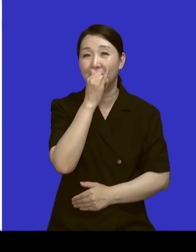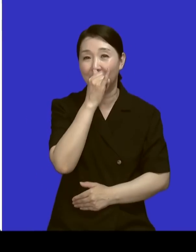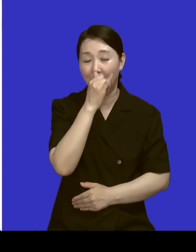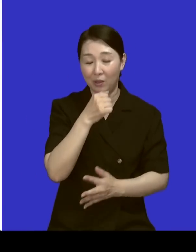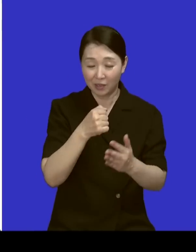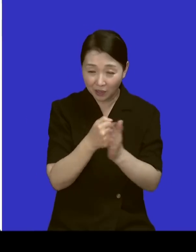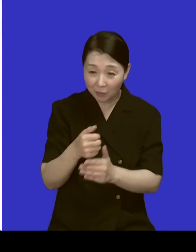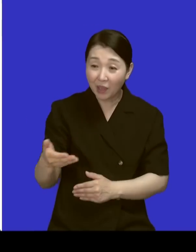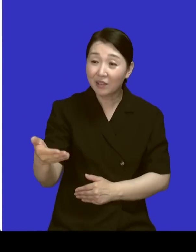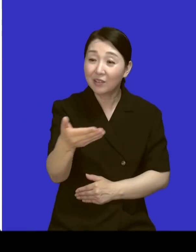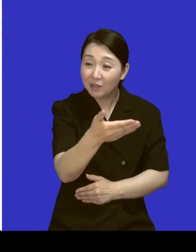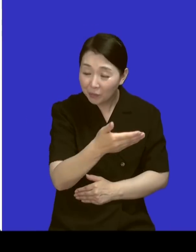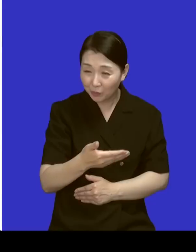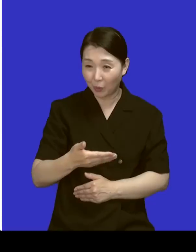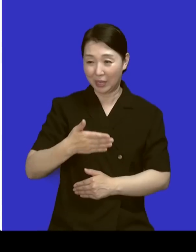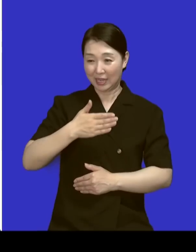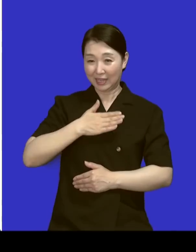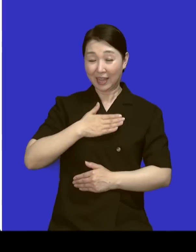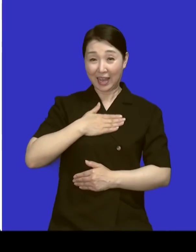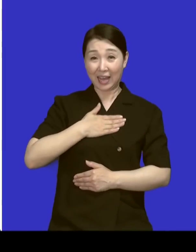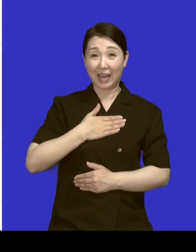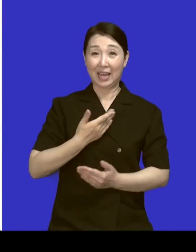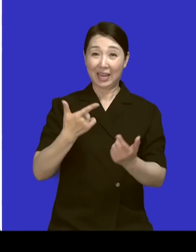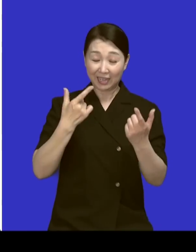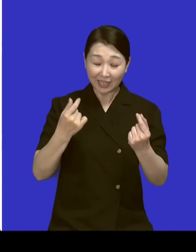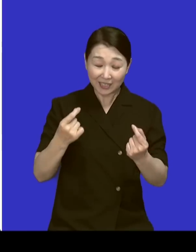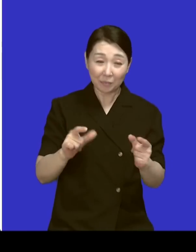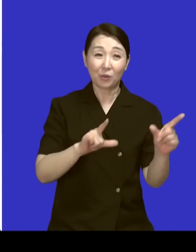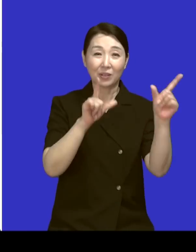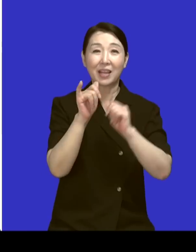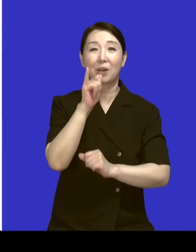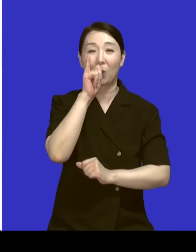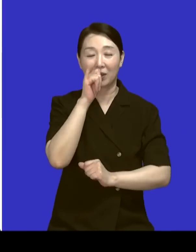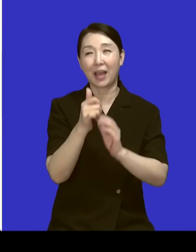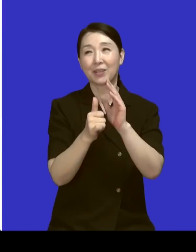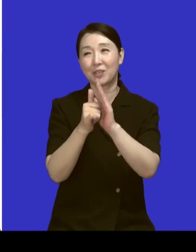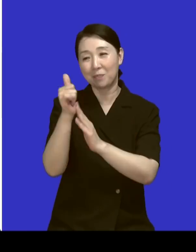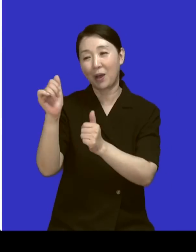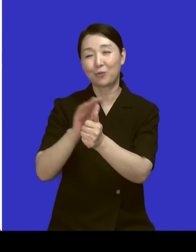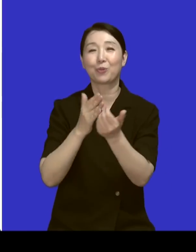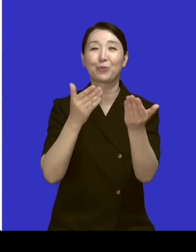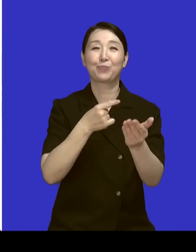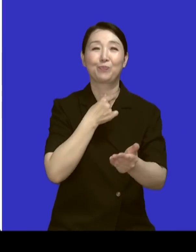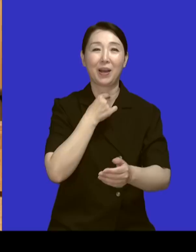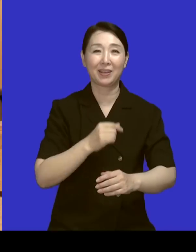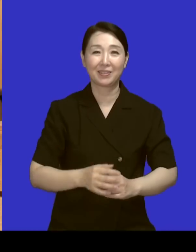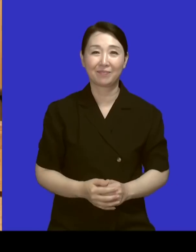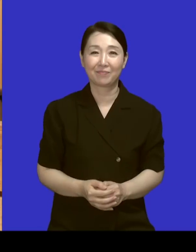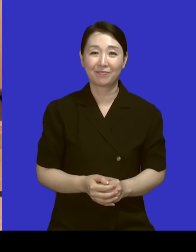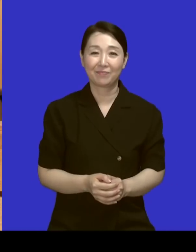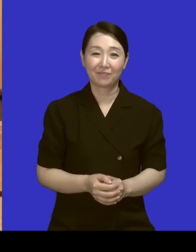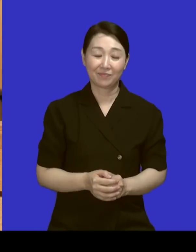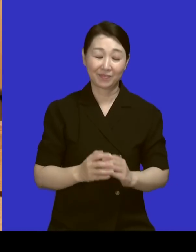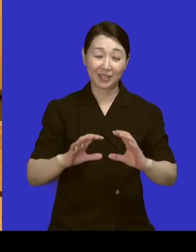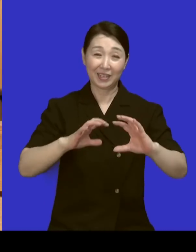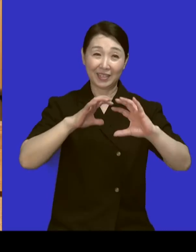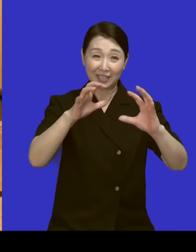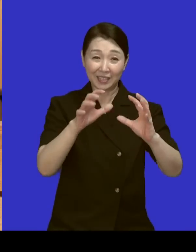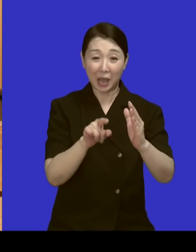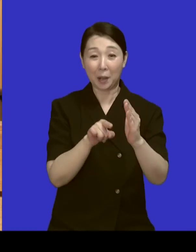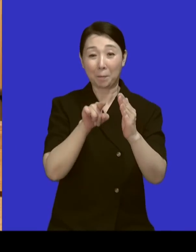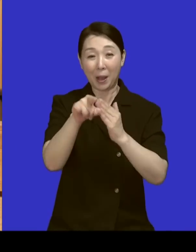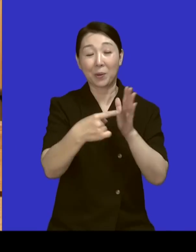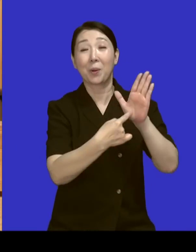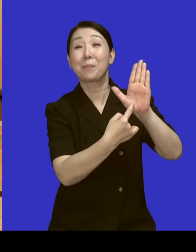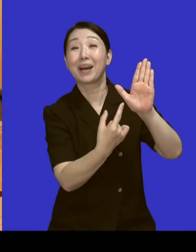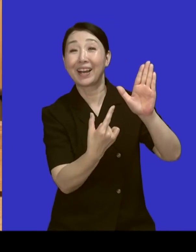네. 그분들에게도 저 같은 사람도 있다는 희망과 위로와 그런 것들을 주고 싶었어요. 예. 그러니까 어떻게 세상 밖으로 이렇게 나오는 것이 정말